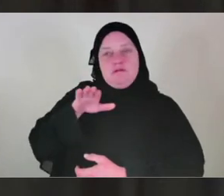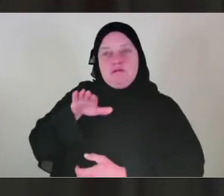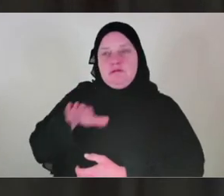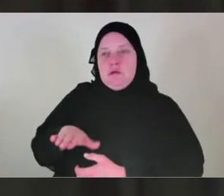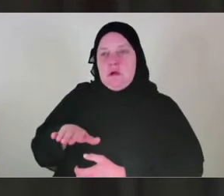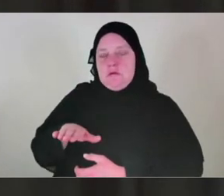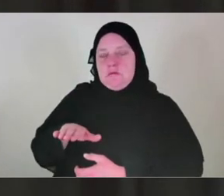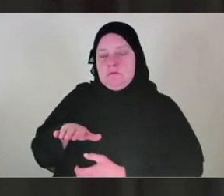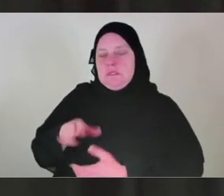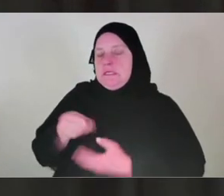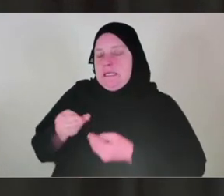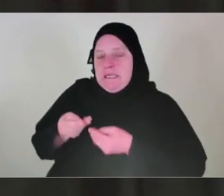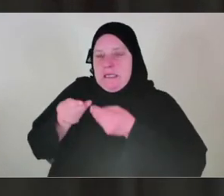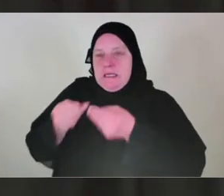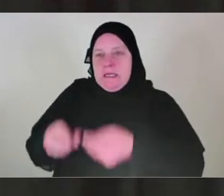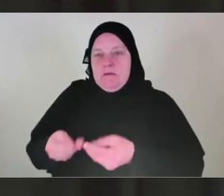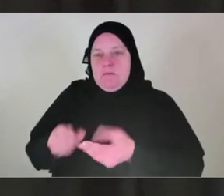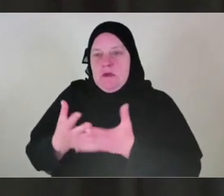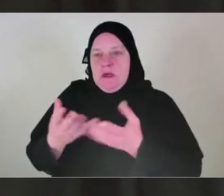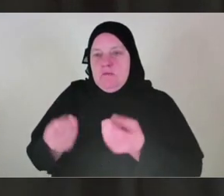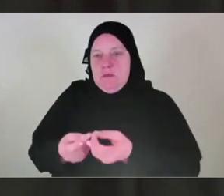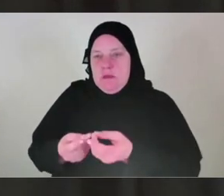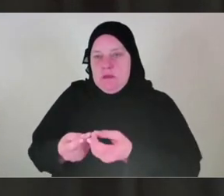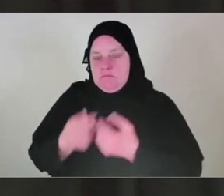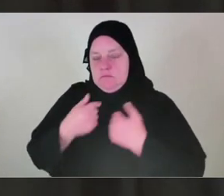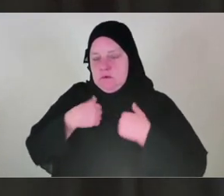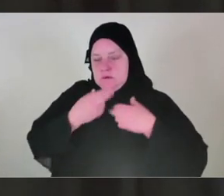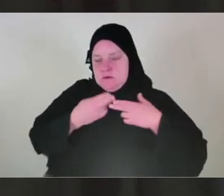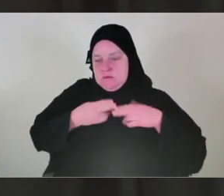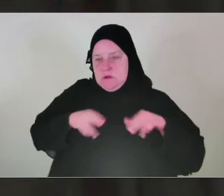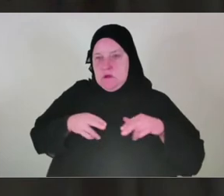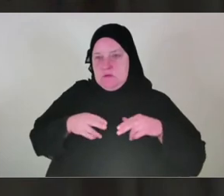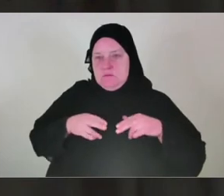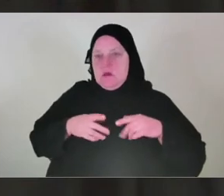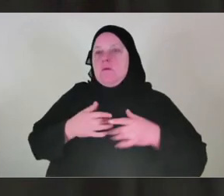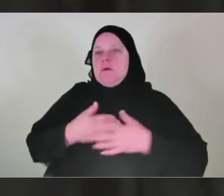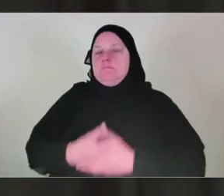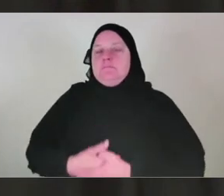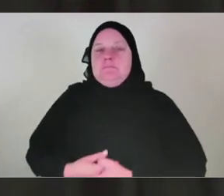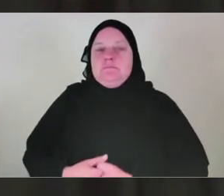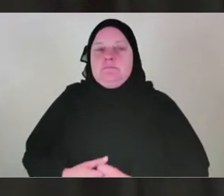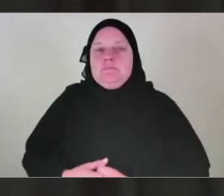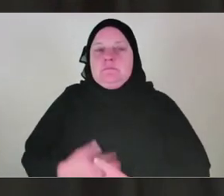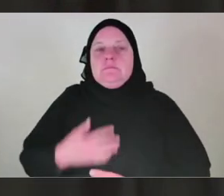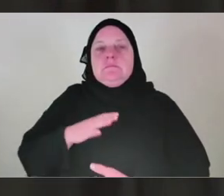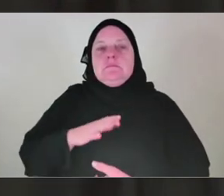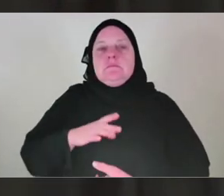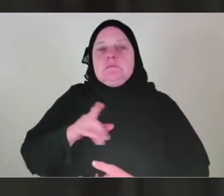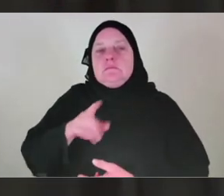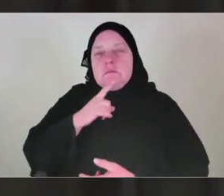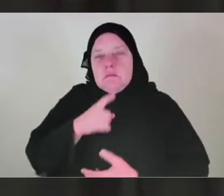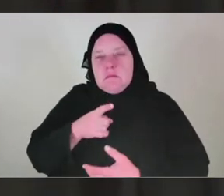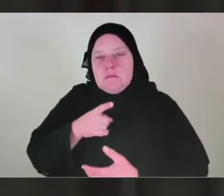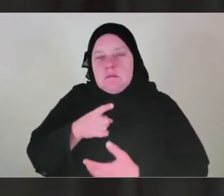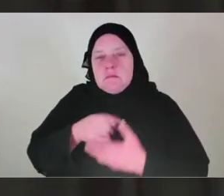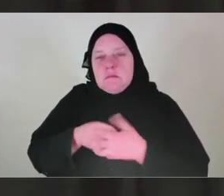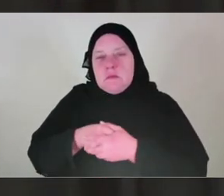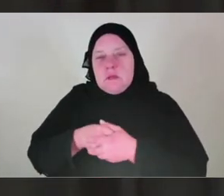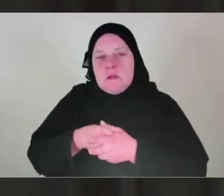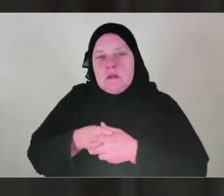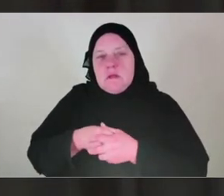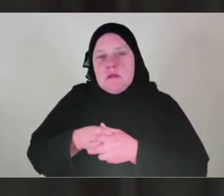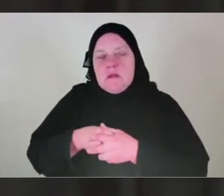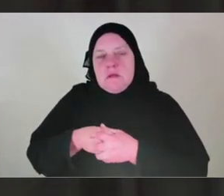me. Not inheritance as in when we give inheritance to our children. No. يَرِثُ